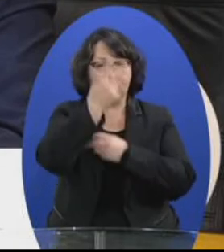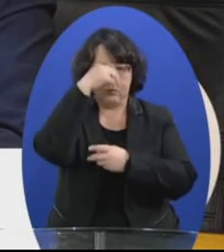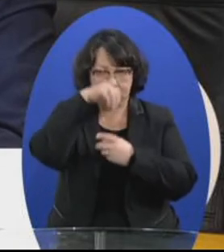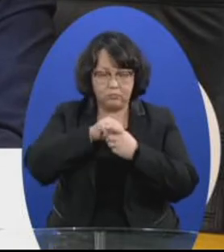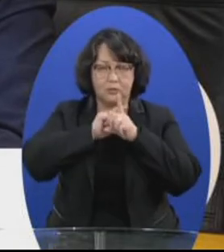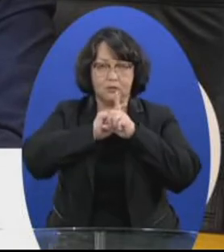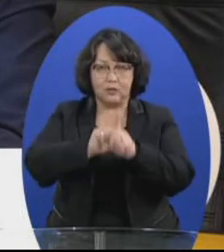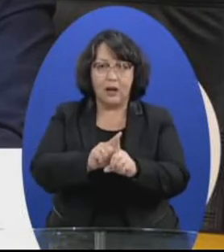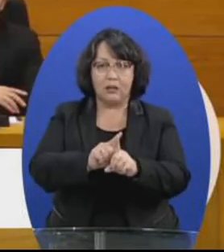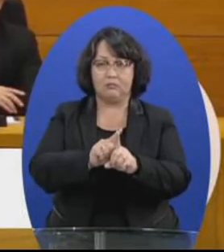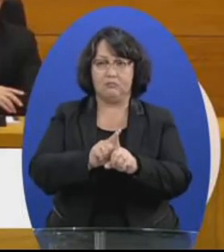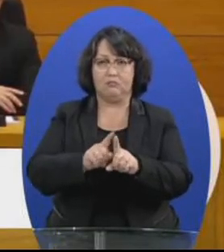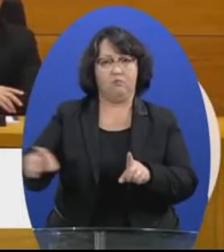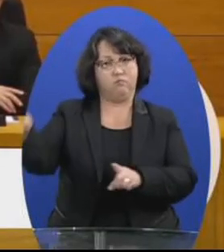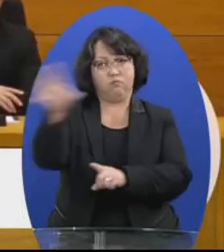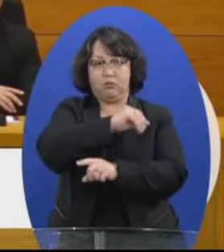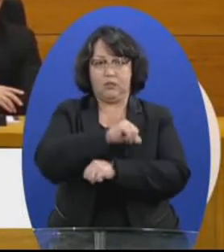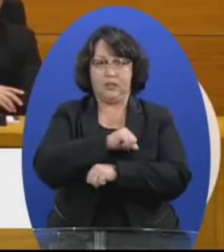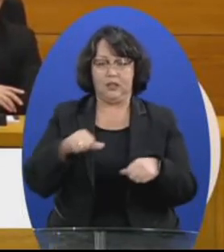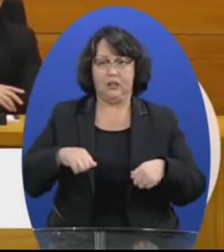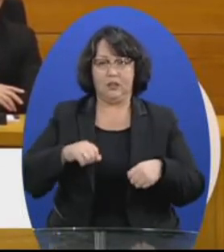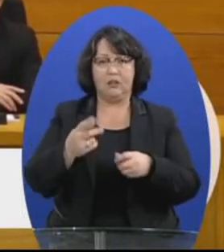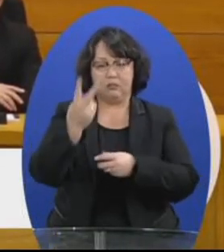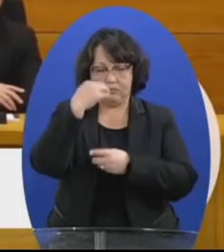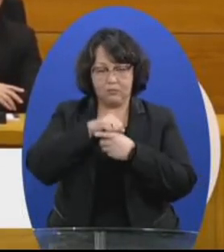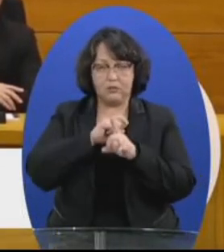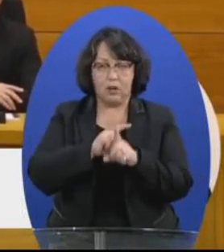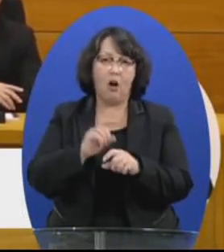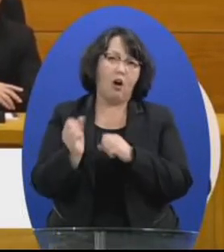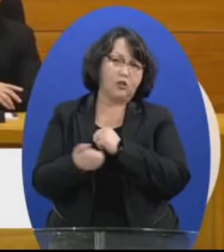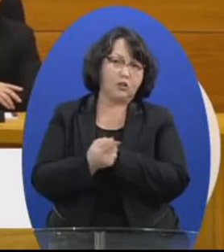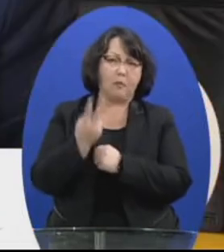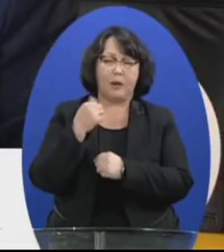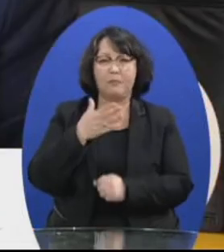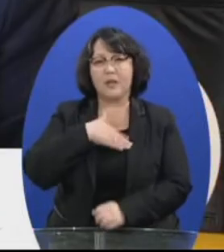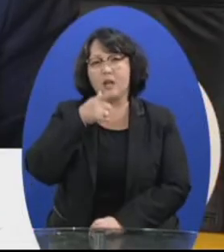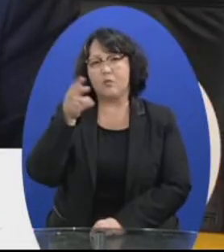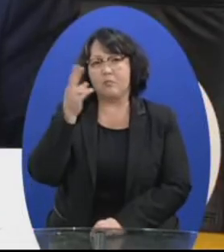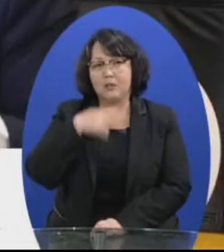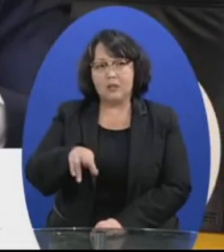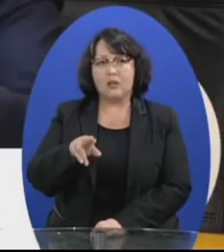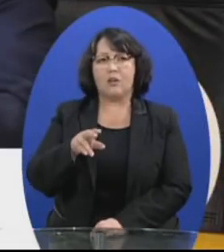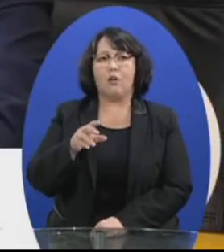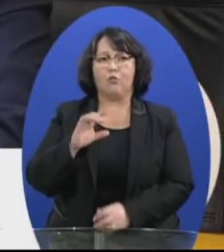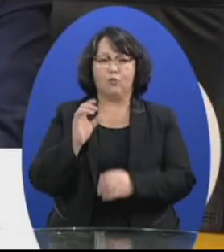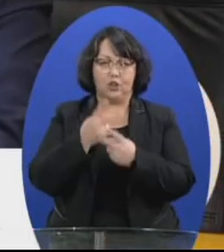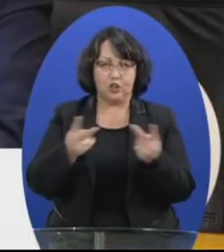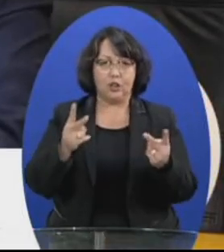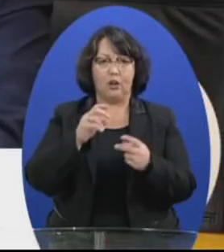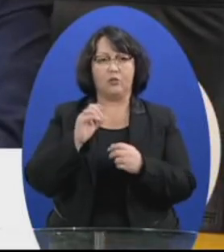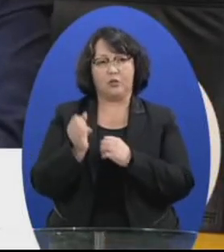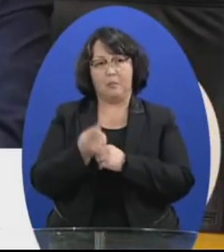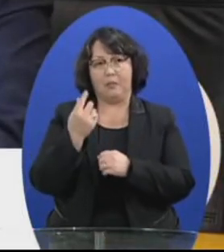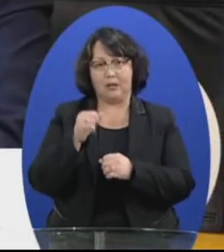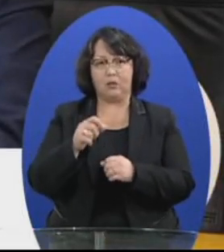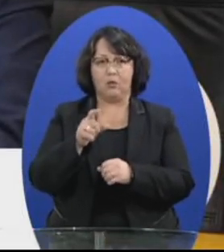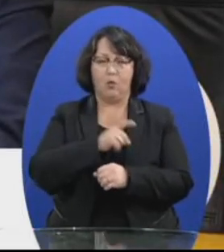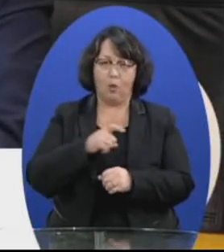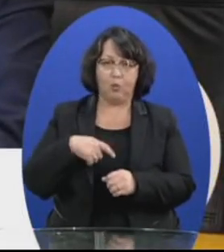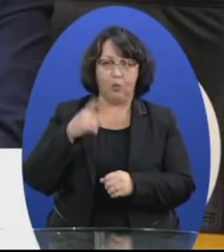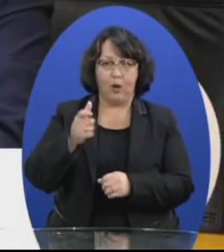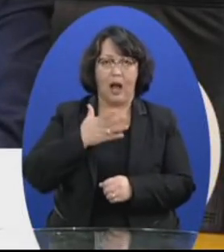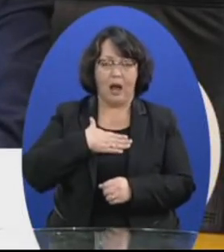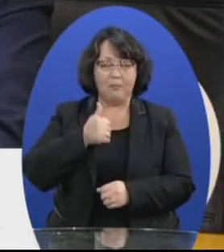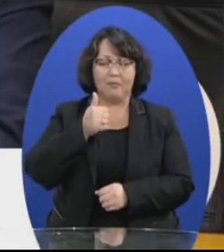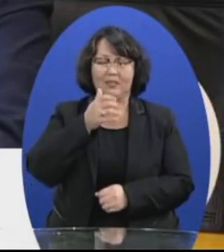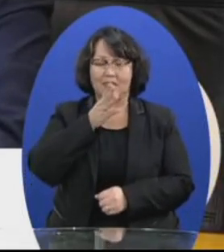биелүүлэхийг үүргэжүүлсэн. Энэ бол онцгой нөхцөл байдлаа. Эрүүл мэнд, үндэсний аюулгүй байдал, хүмүүсийн амнас, эрүүл мэндийн холбоотой асуудал. Ийм